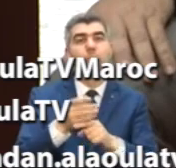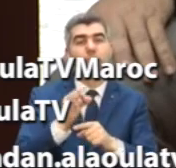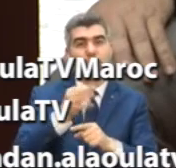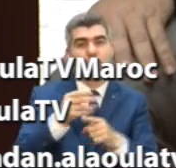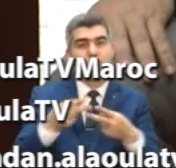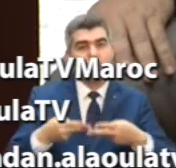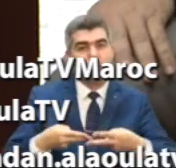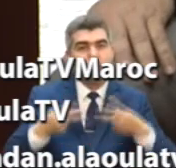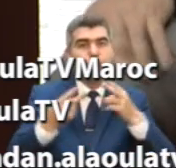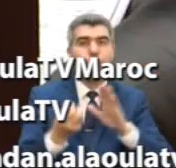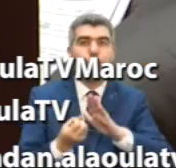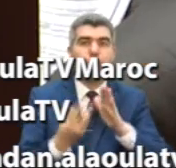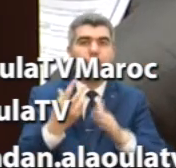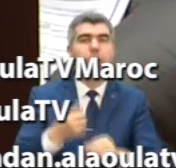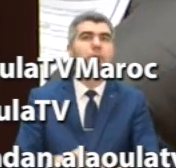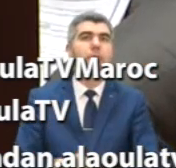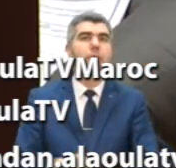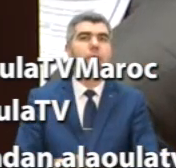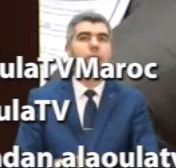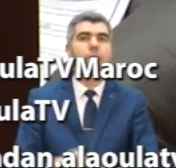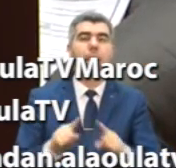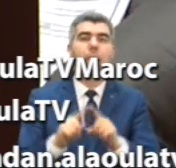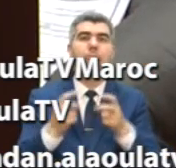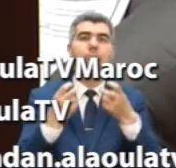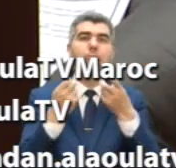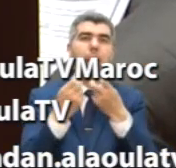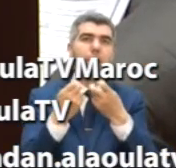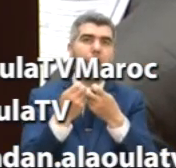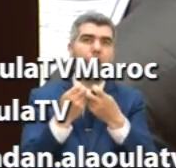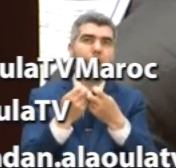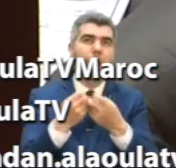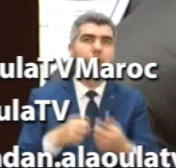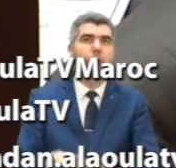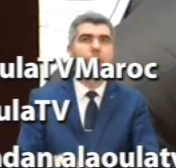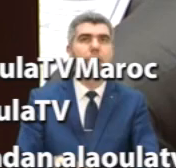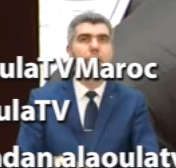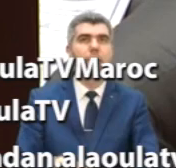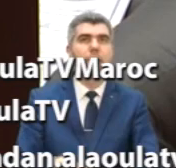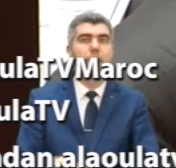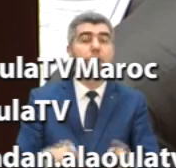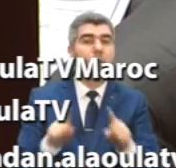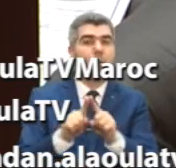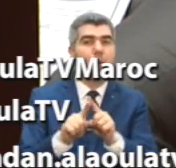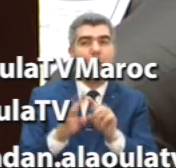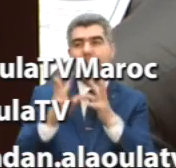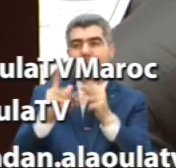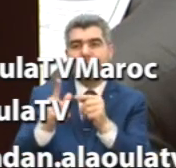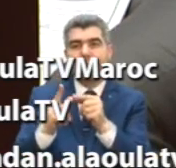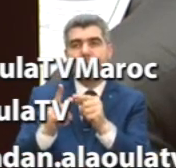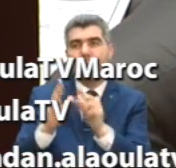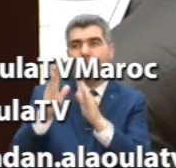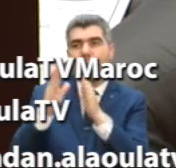لانطلاقه جديده. مؤشرات مثلا عدد الوحدات السكنيه